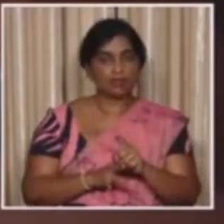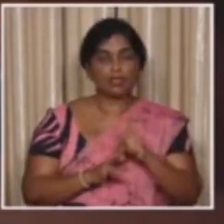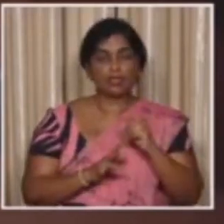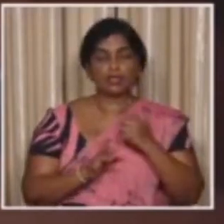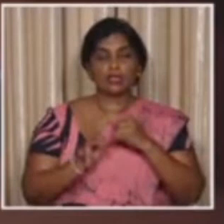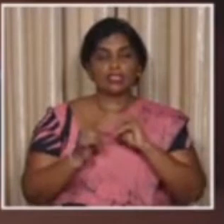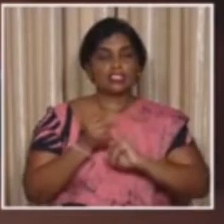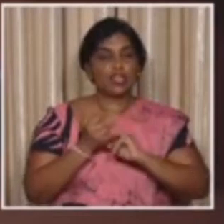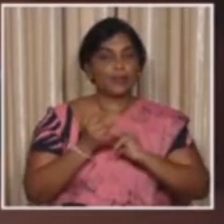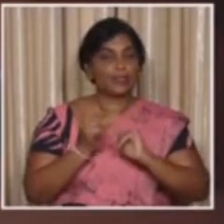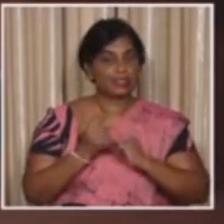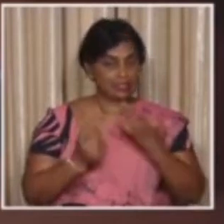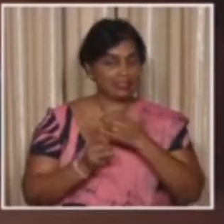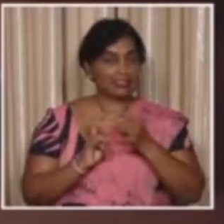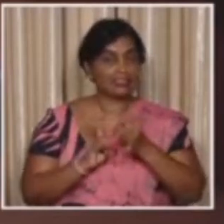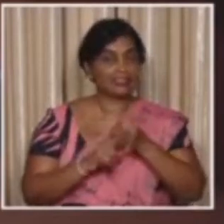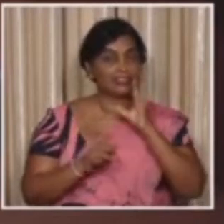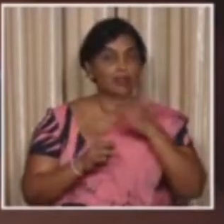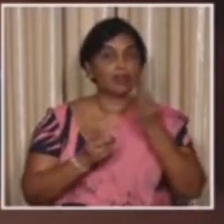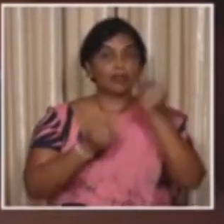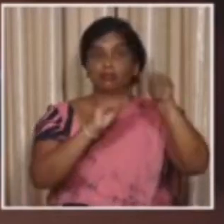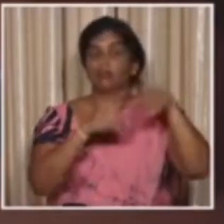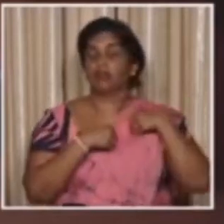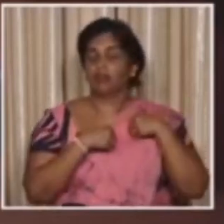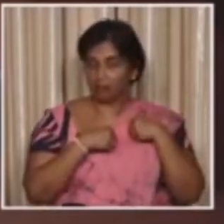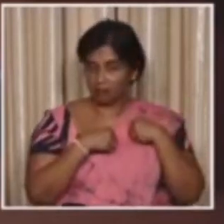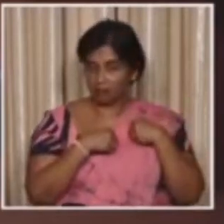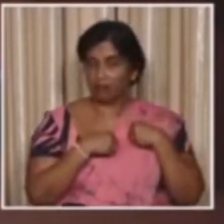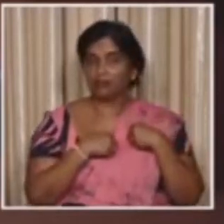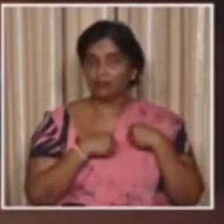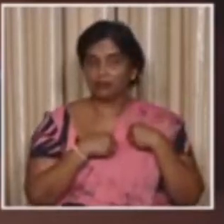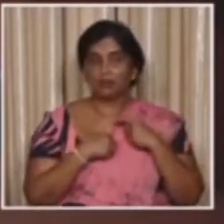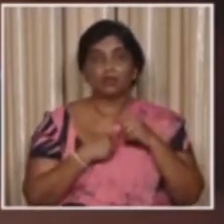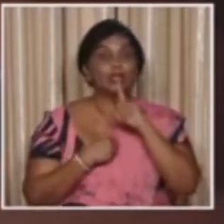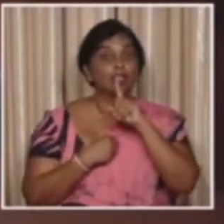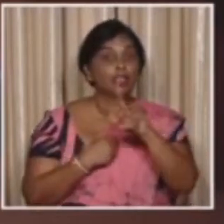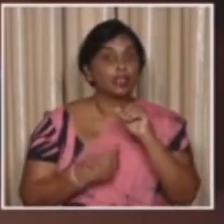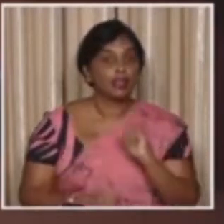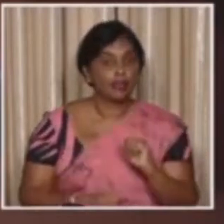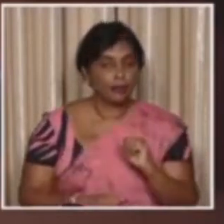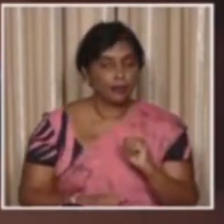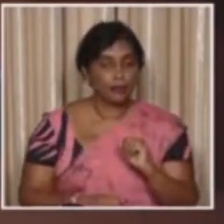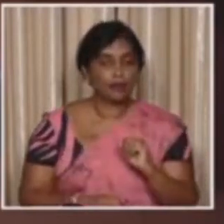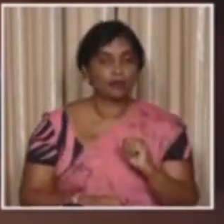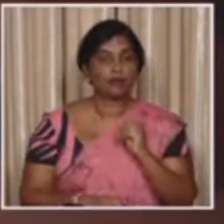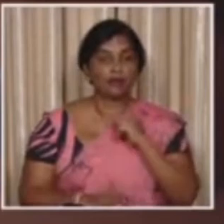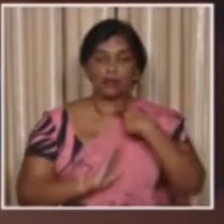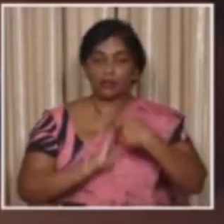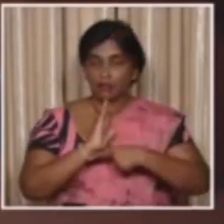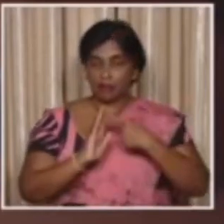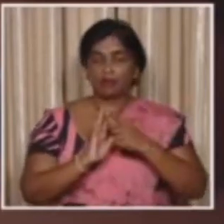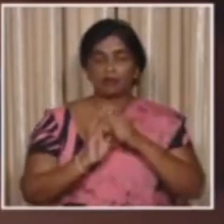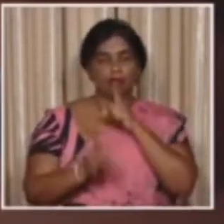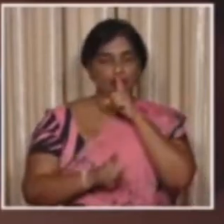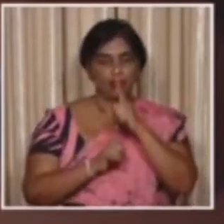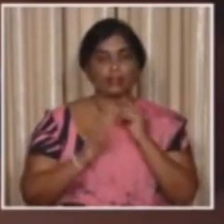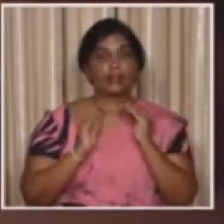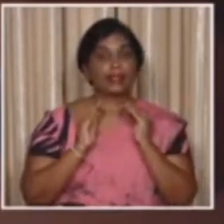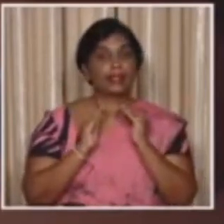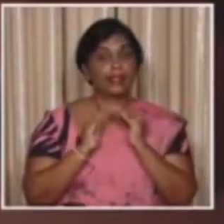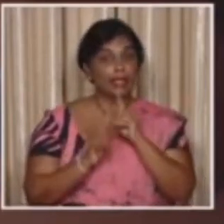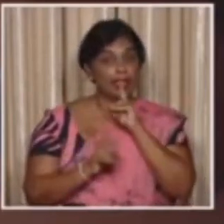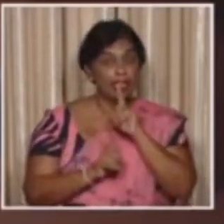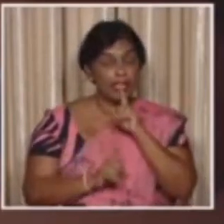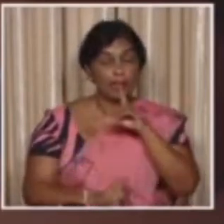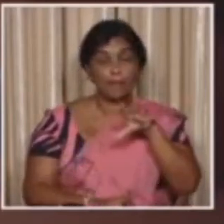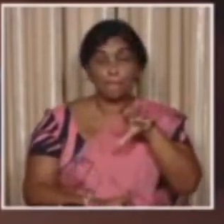සිල්වා අපිට සල්ලි දීලා තිනවලු කවුද මේ කියන්නේ සාමාන්‍ය රටේ කියමනක් තියෙනවා ගයක් කියන දේ